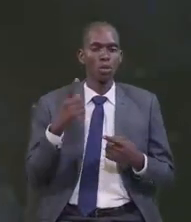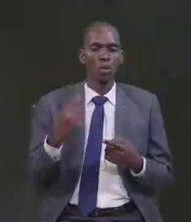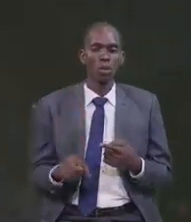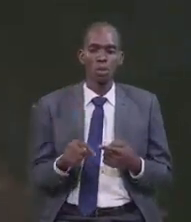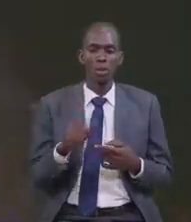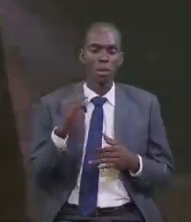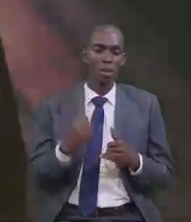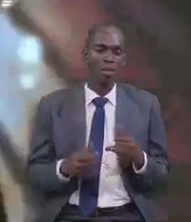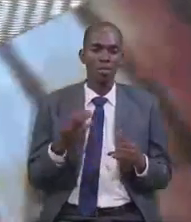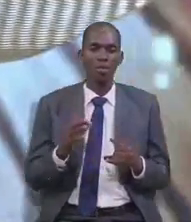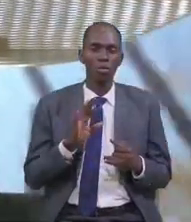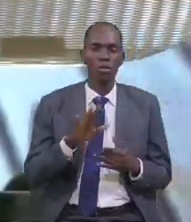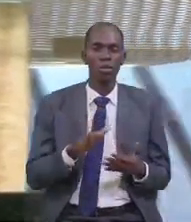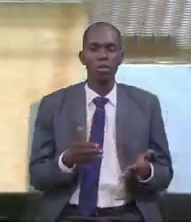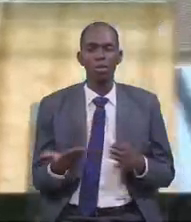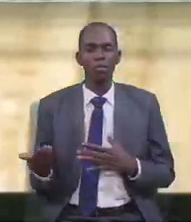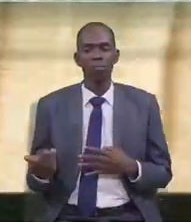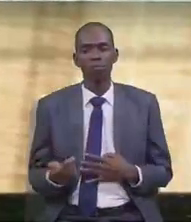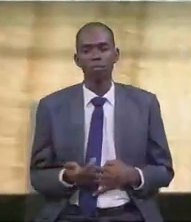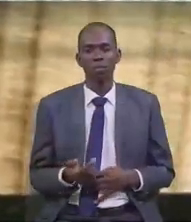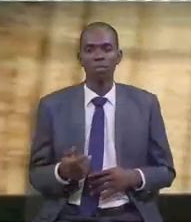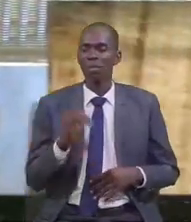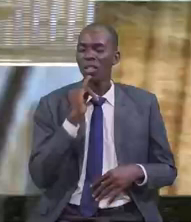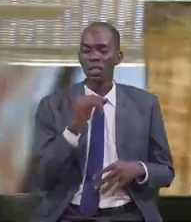mort. N'est-ce pas?